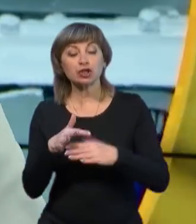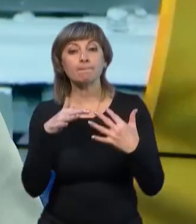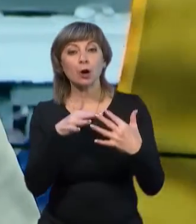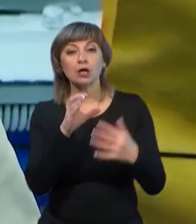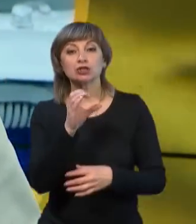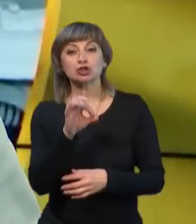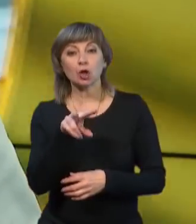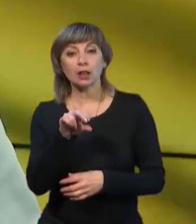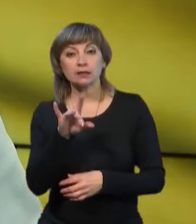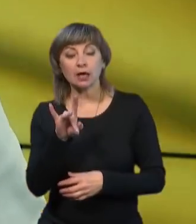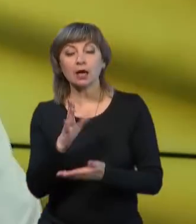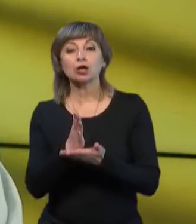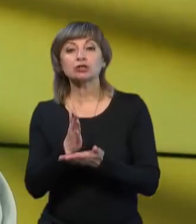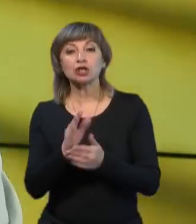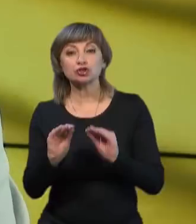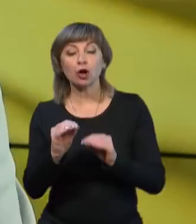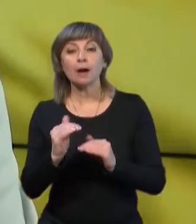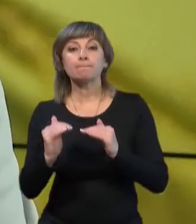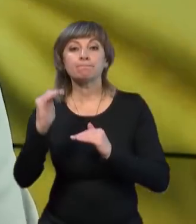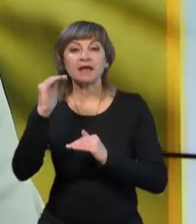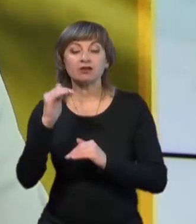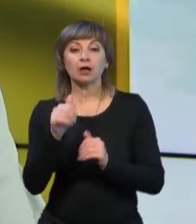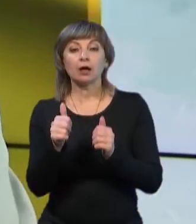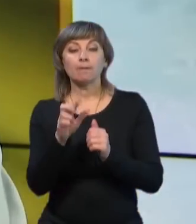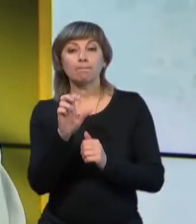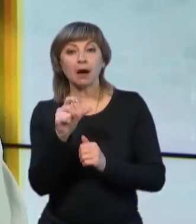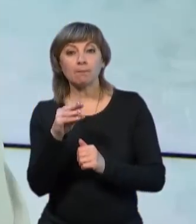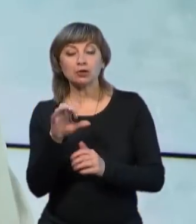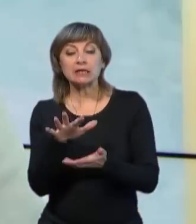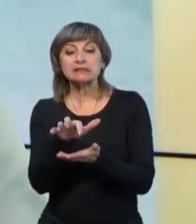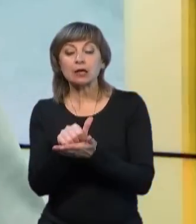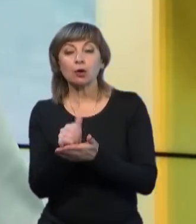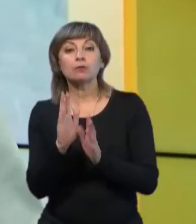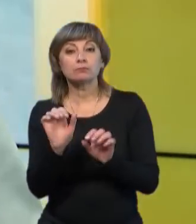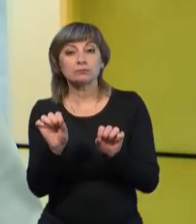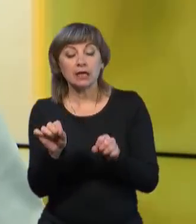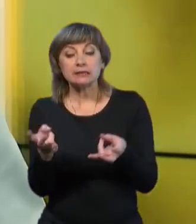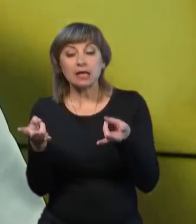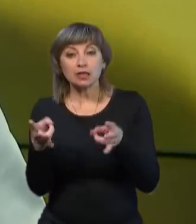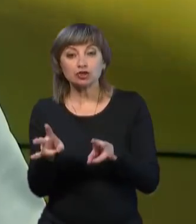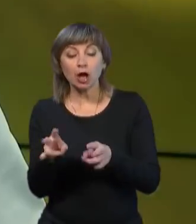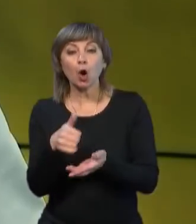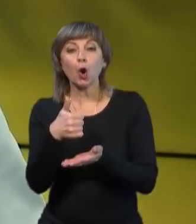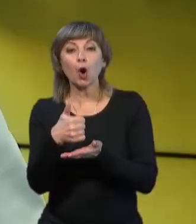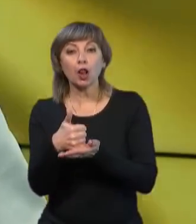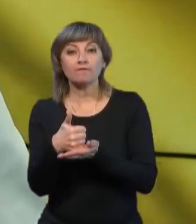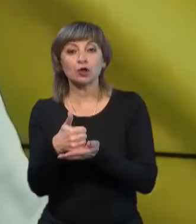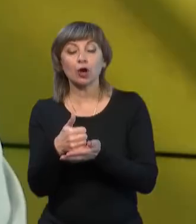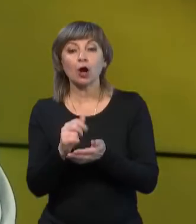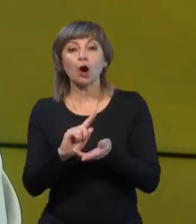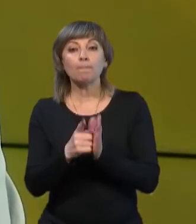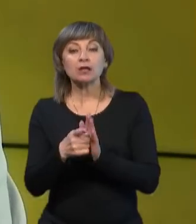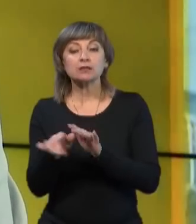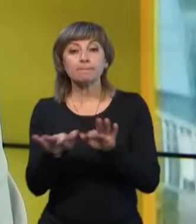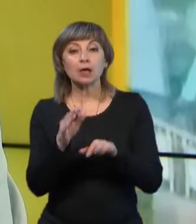Соледар, нагадаємо, розташований на північ від Бахмута, захоплення якого, ймовірно, залишається головною оперативною